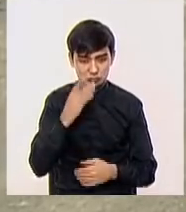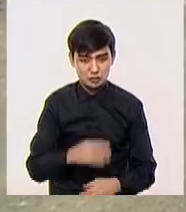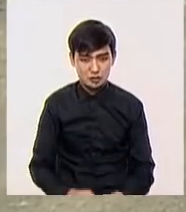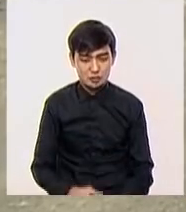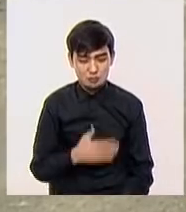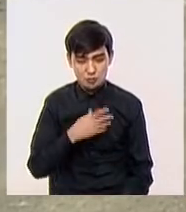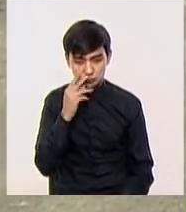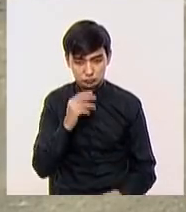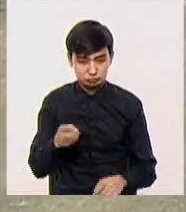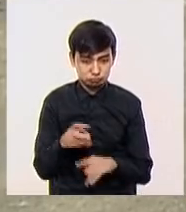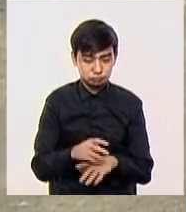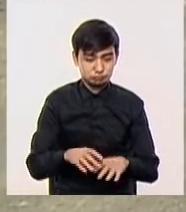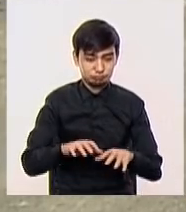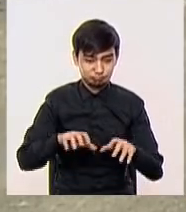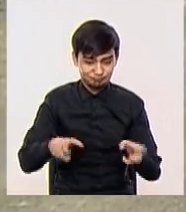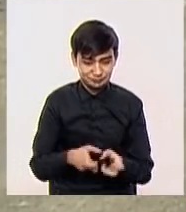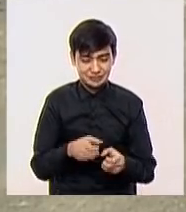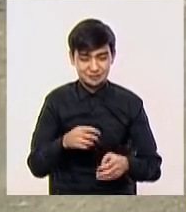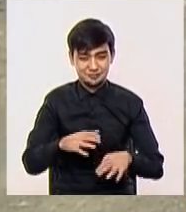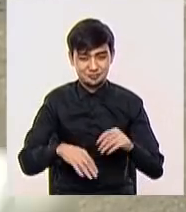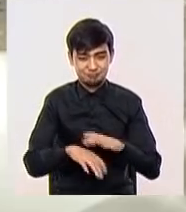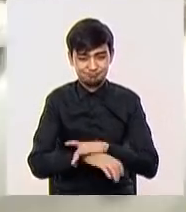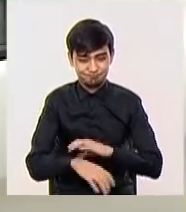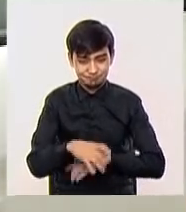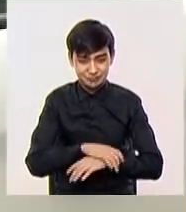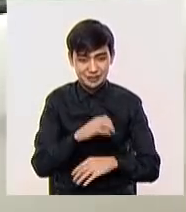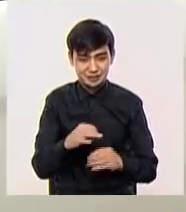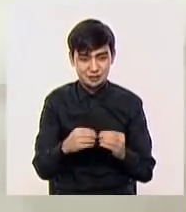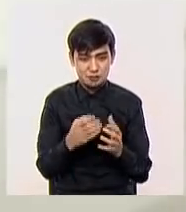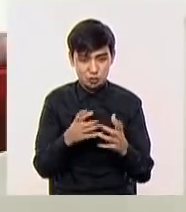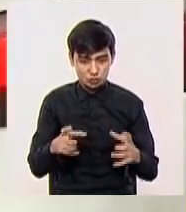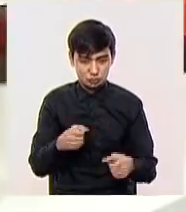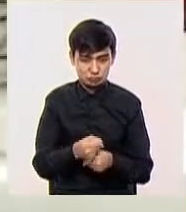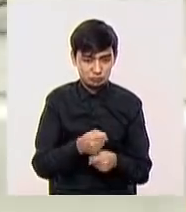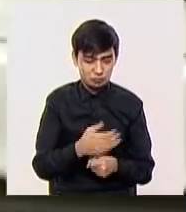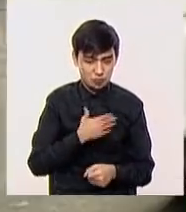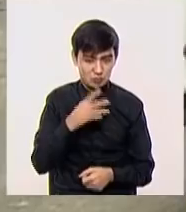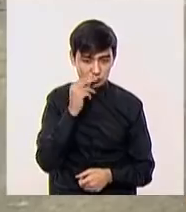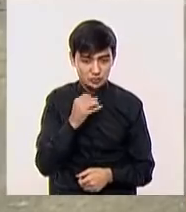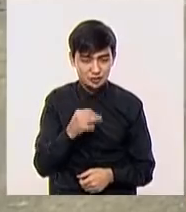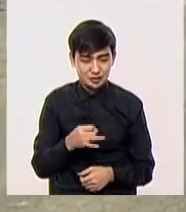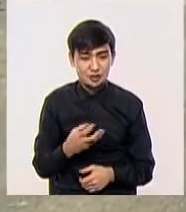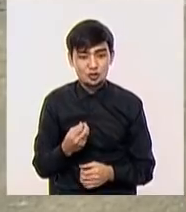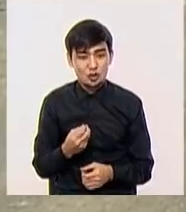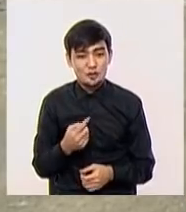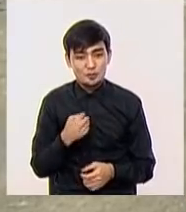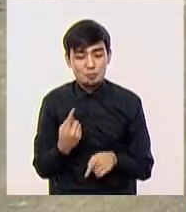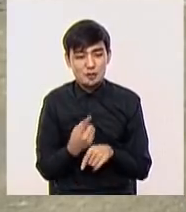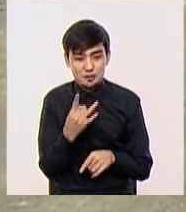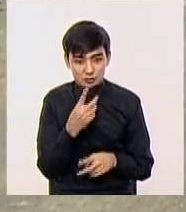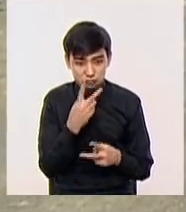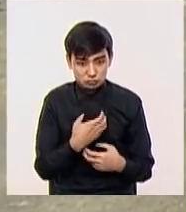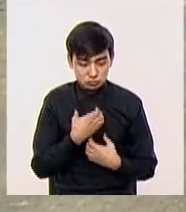құлатып, қолына нарушник кигізіп, 10 шақты адам күйеуімді орды. Менің артымнан да сол бірінші рет көргеннен